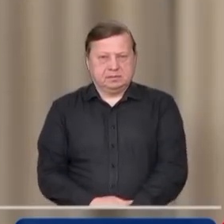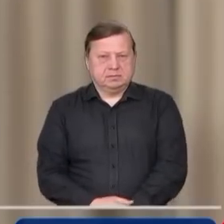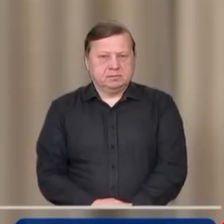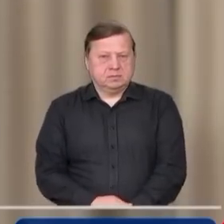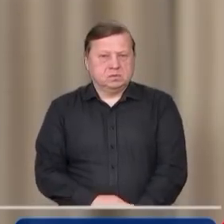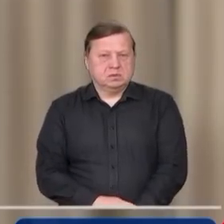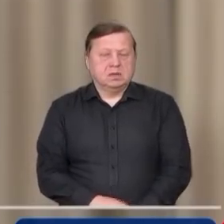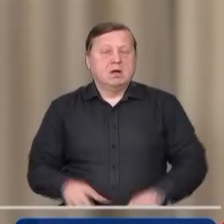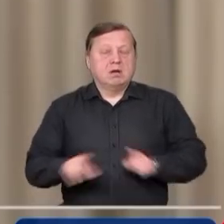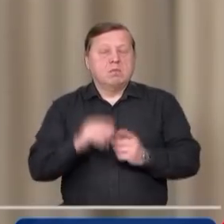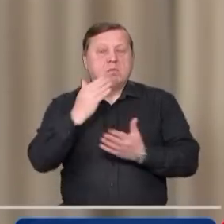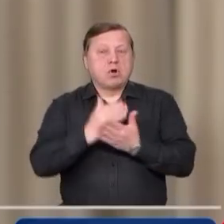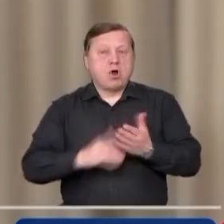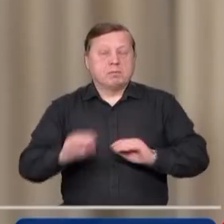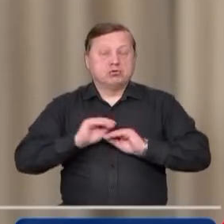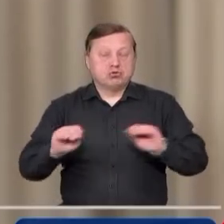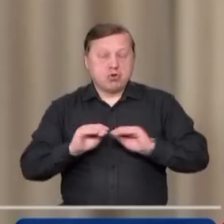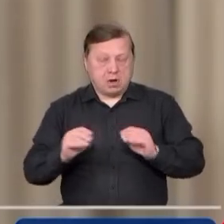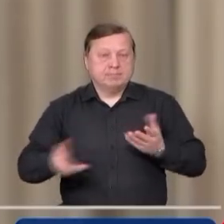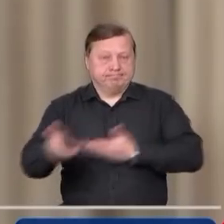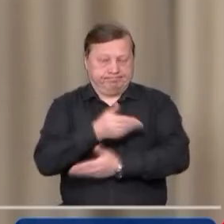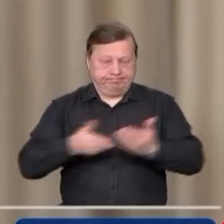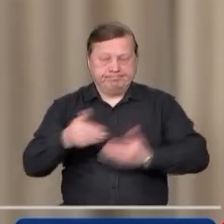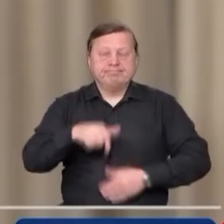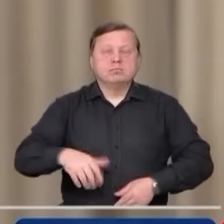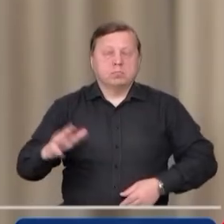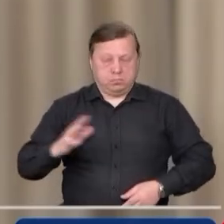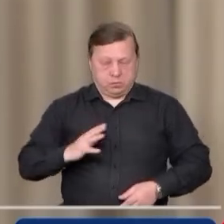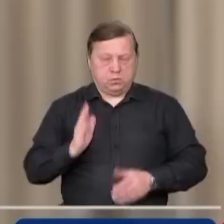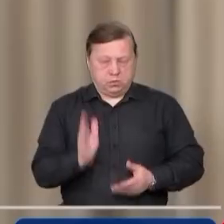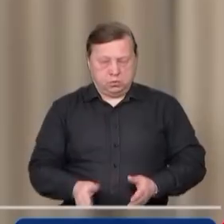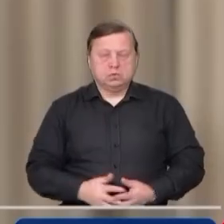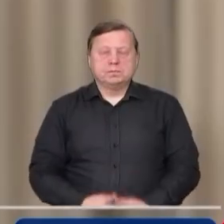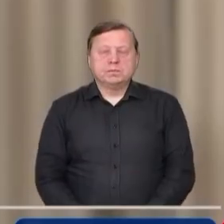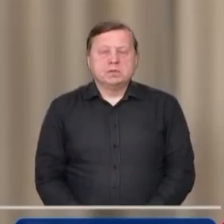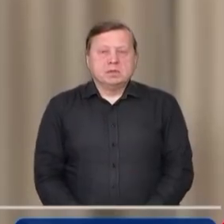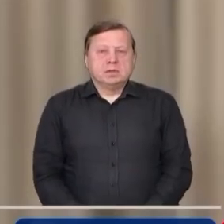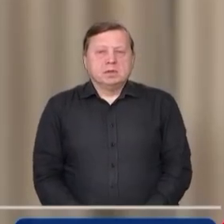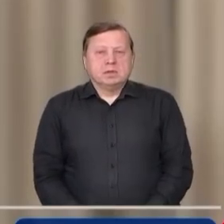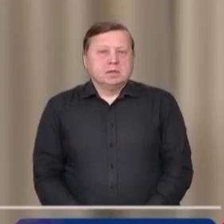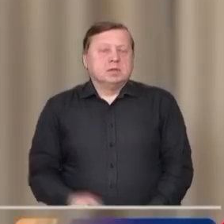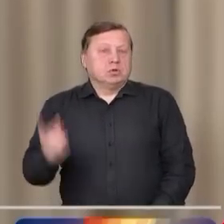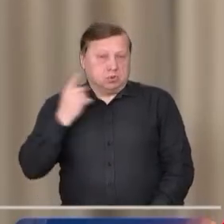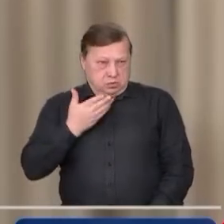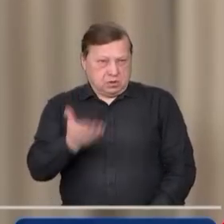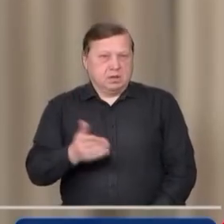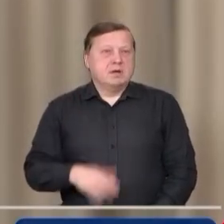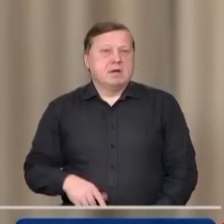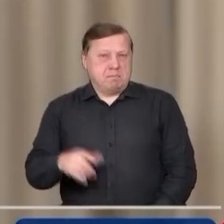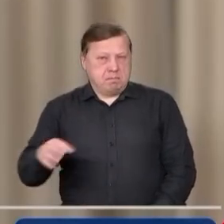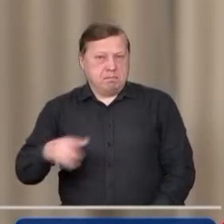Koordynowaliśmy również programy szkolenia. Jak państwo usłyszeli, prezydent